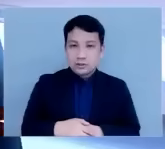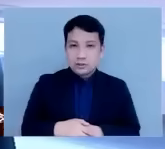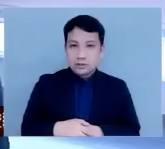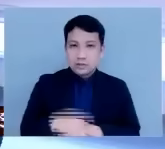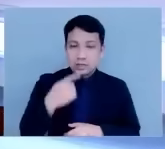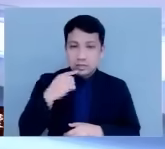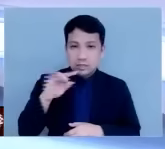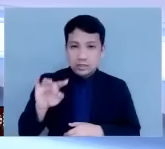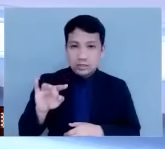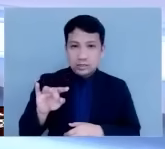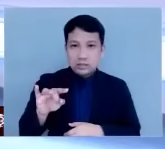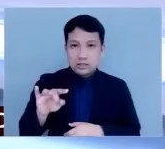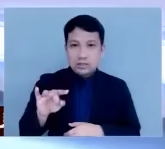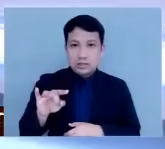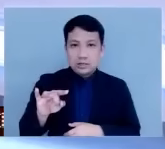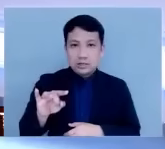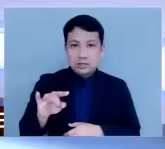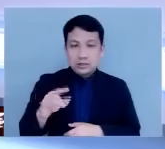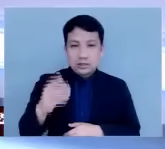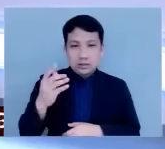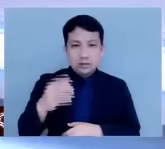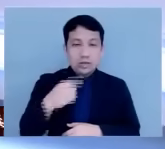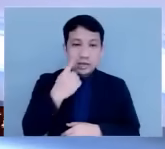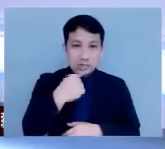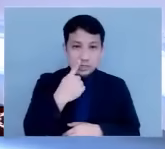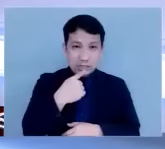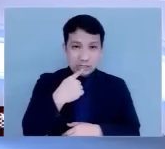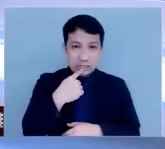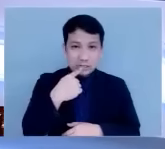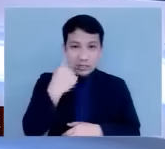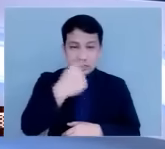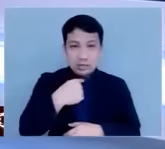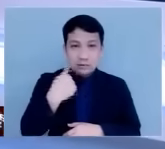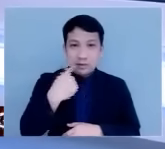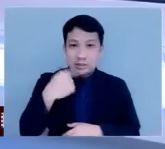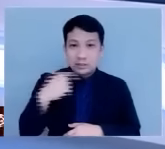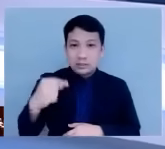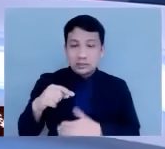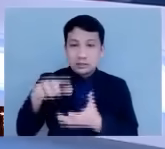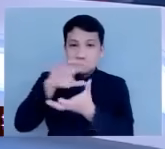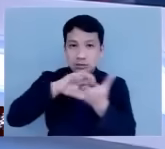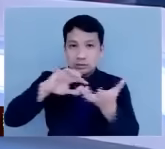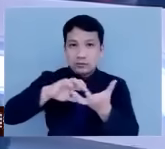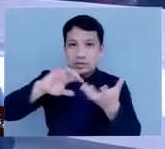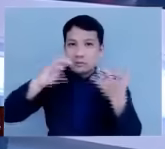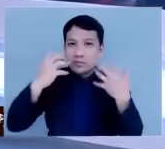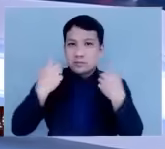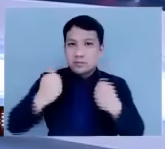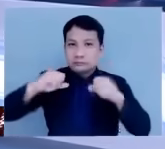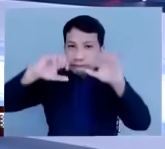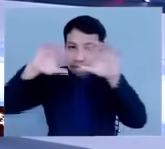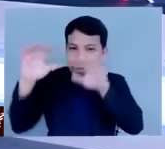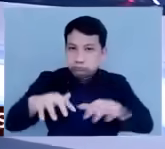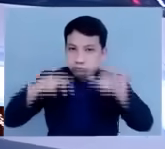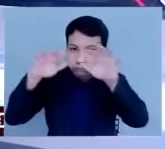kanina. Kita po nyo, yung kulay pulang yan, yan po yung matinding bagsak ng ulan.